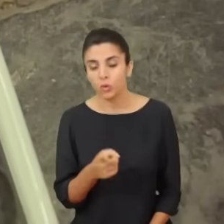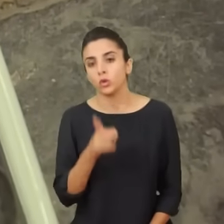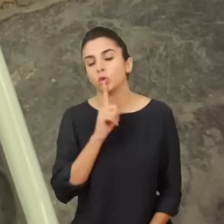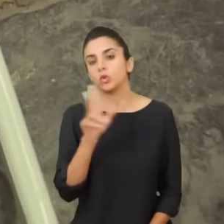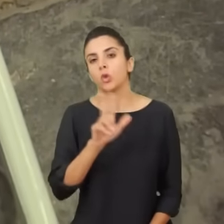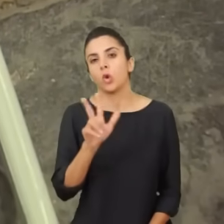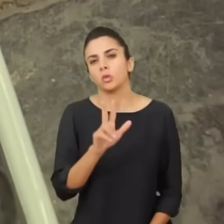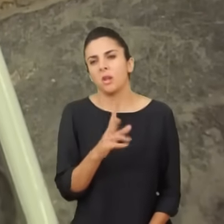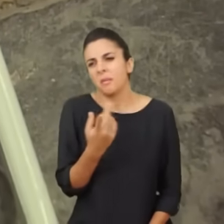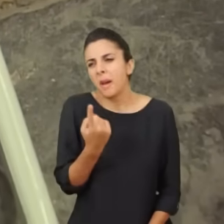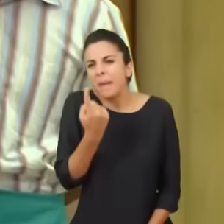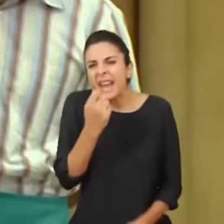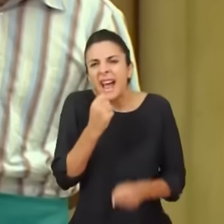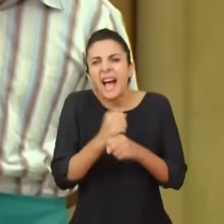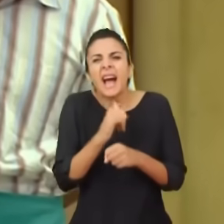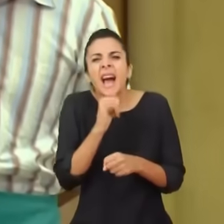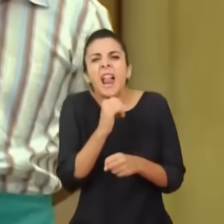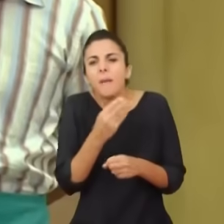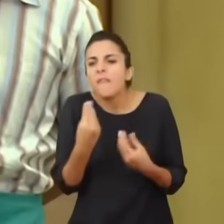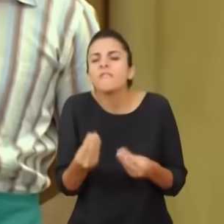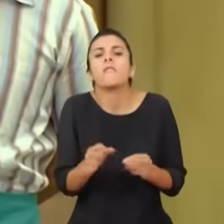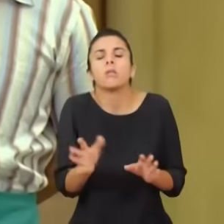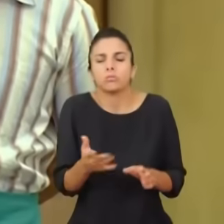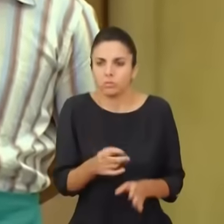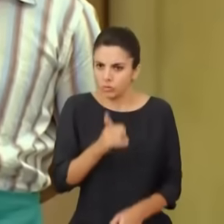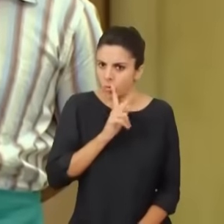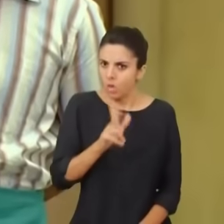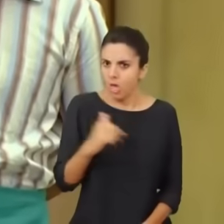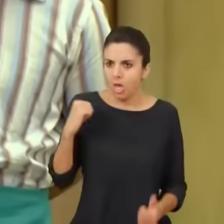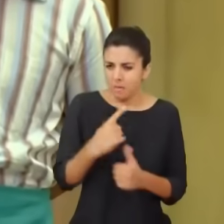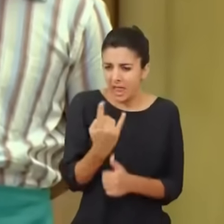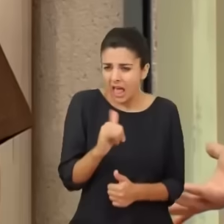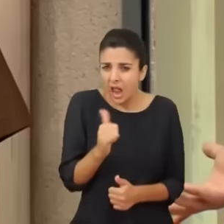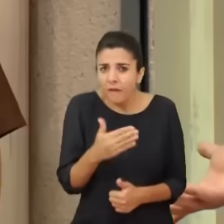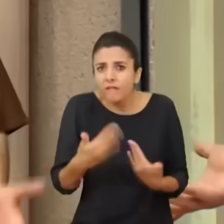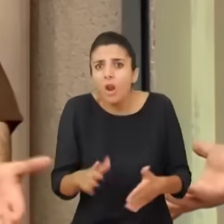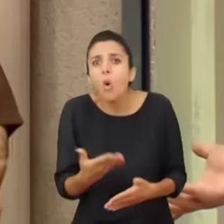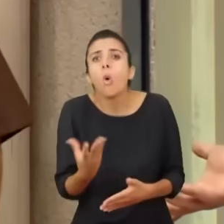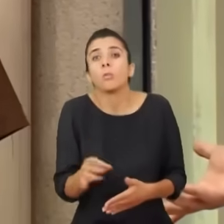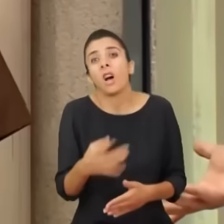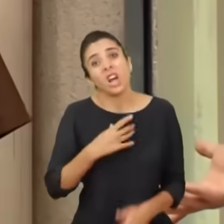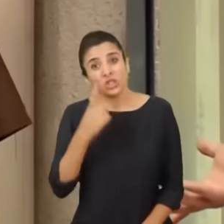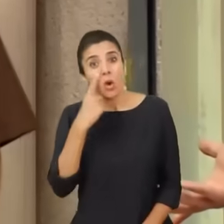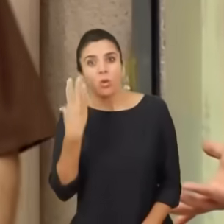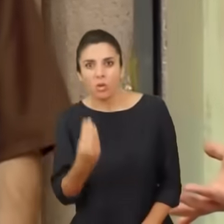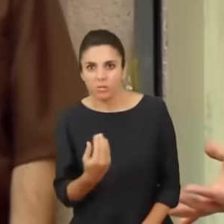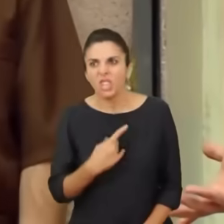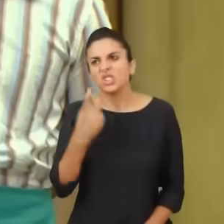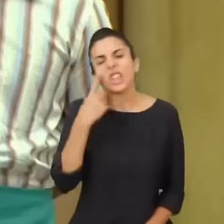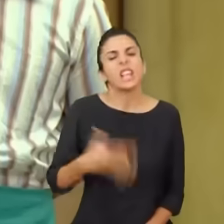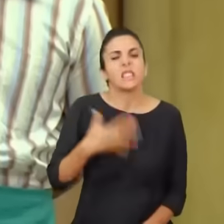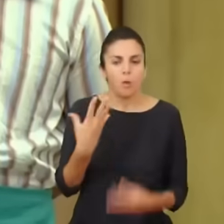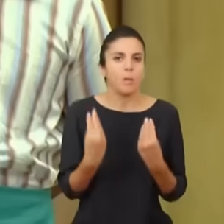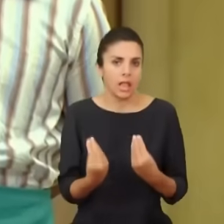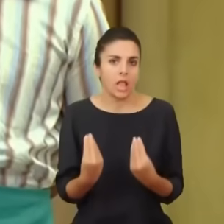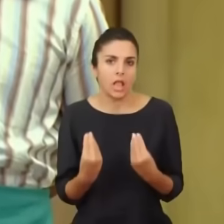130. 1 gram bile vermemişsin abiciğim. Nasıl 130 ya? Nasıl 1 gram bile vermemişim? Ya bir de beni şahit gösteriyorsun. İyi ki de olmamış.